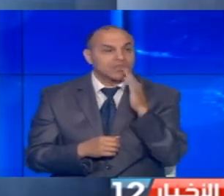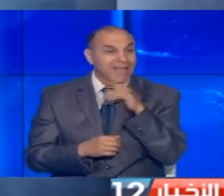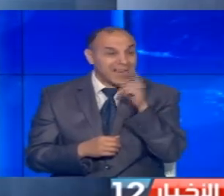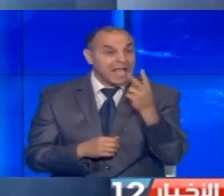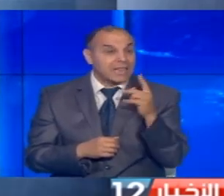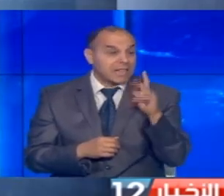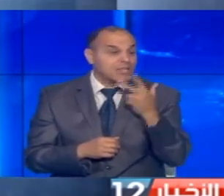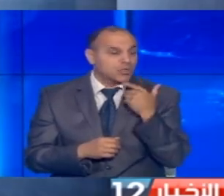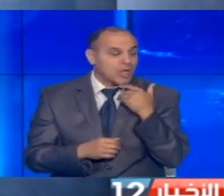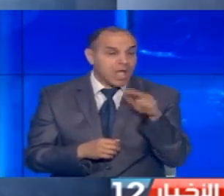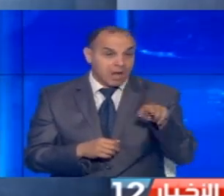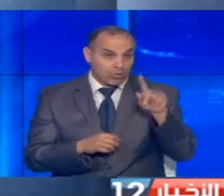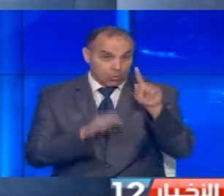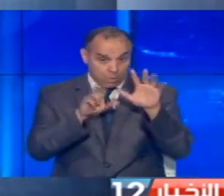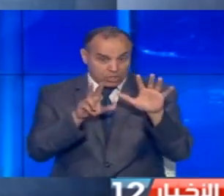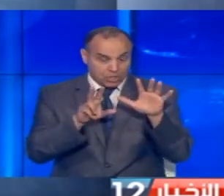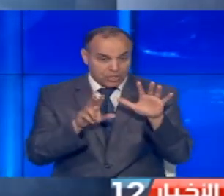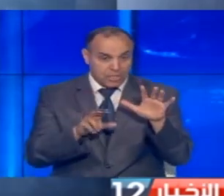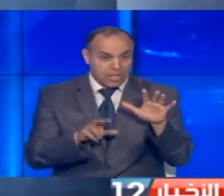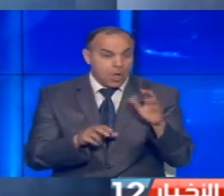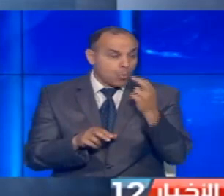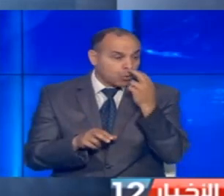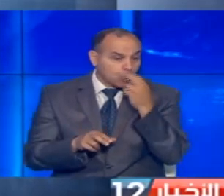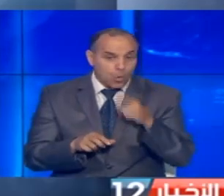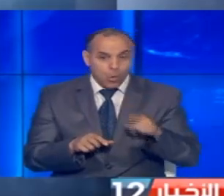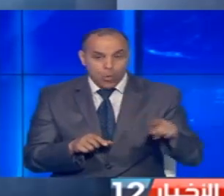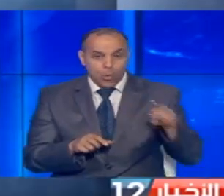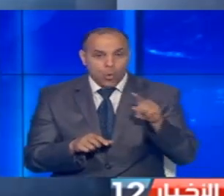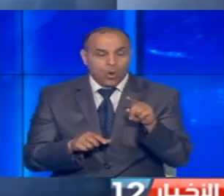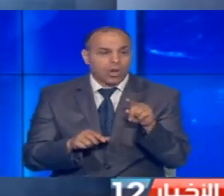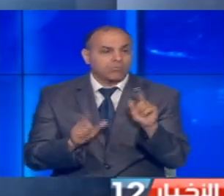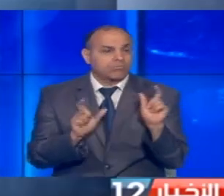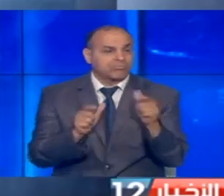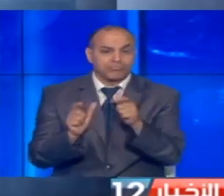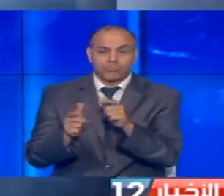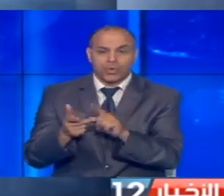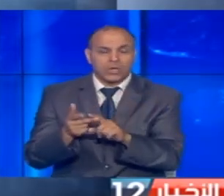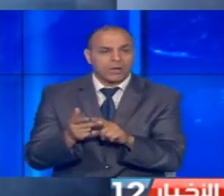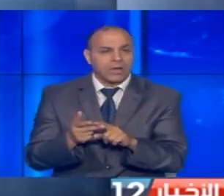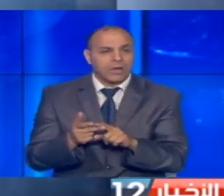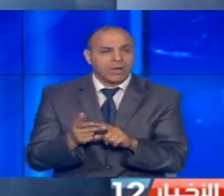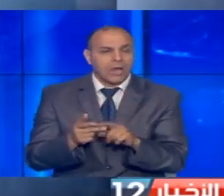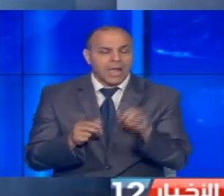3 جوان. نعم. 2018 الوحدات الأمنية تولت إيقاف معناها